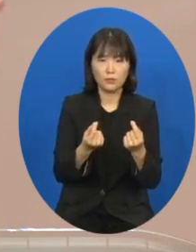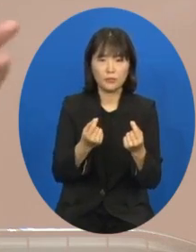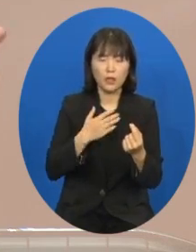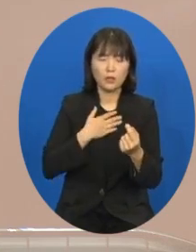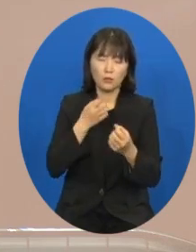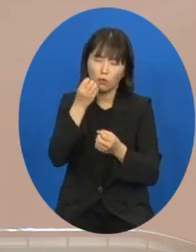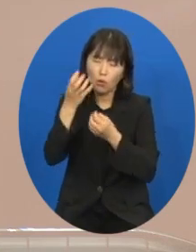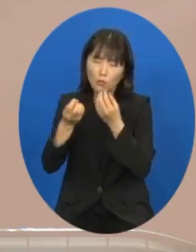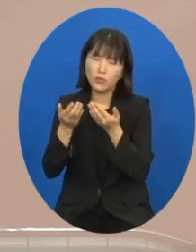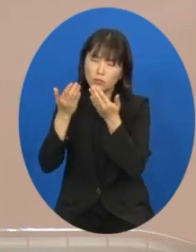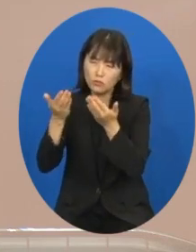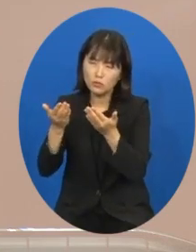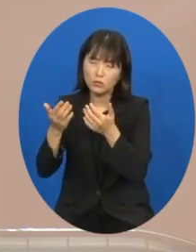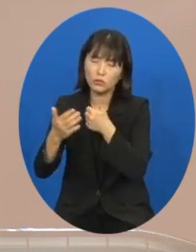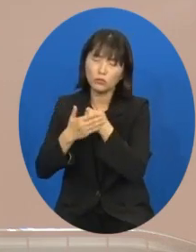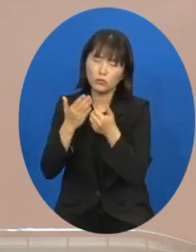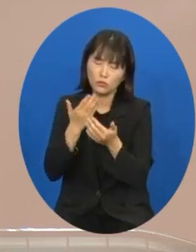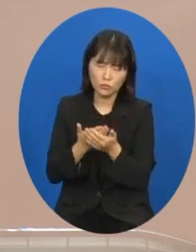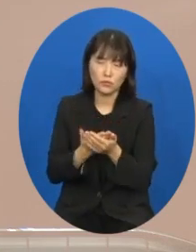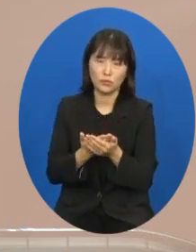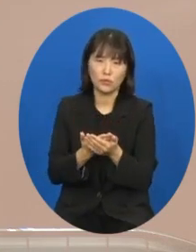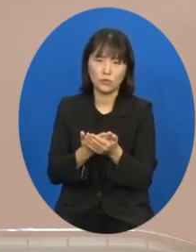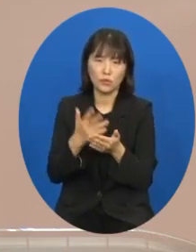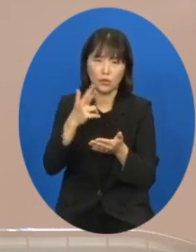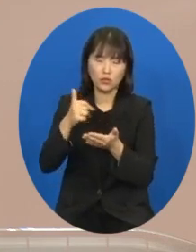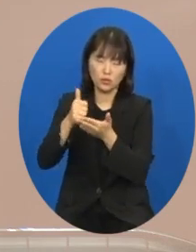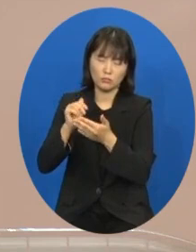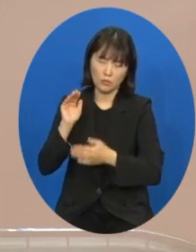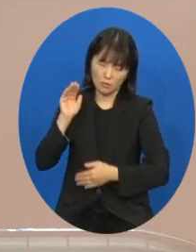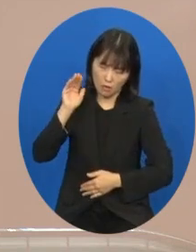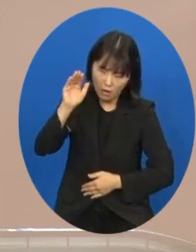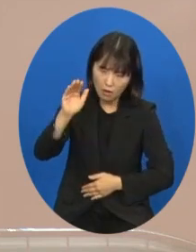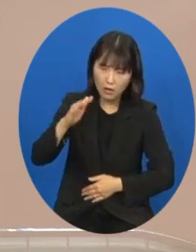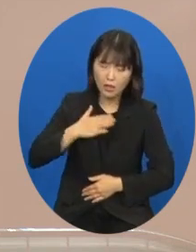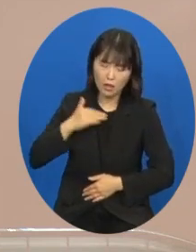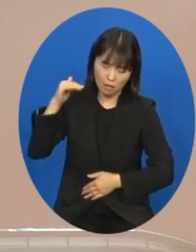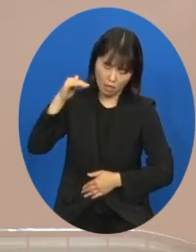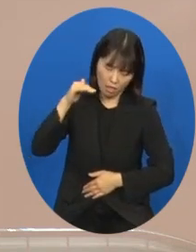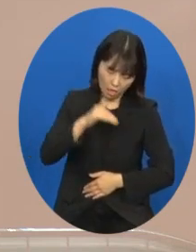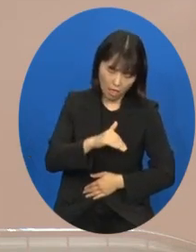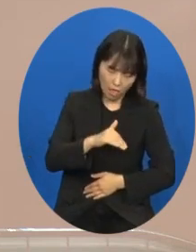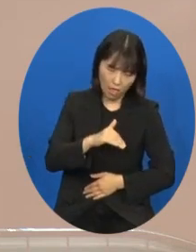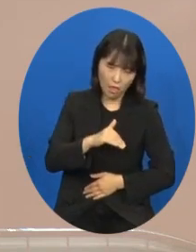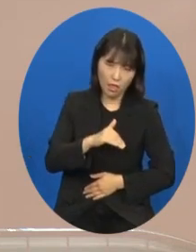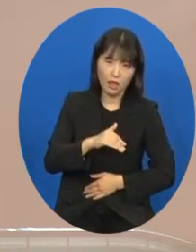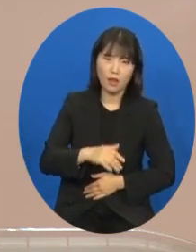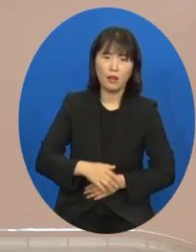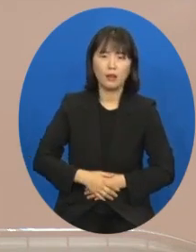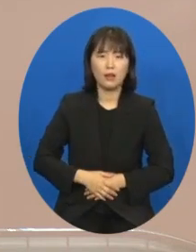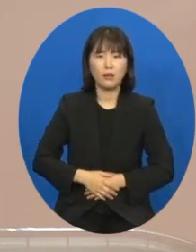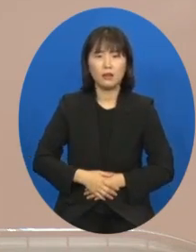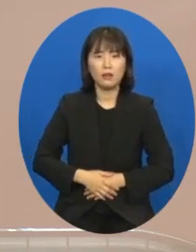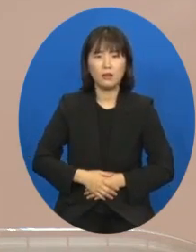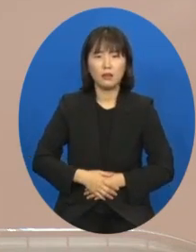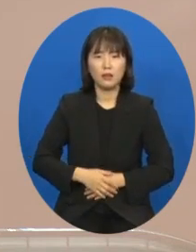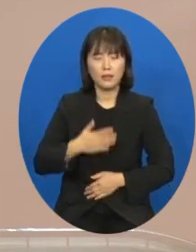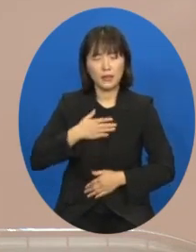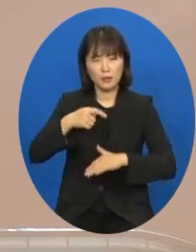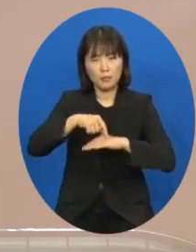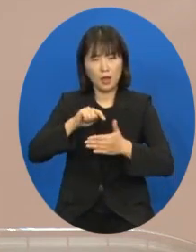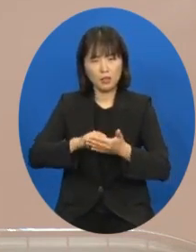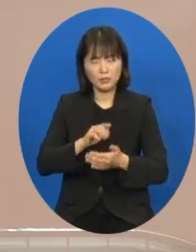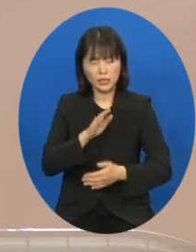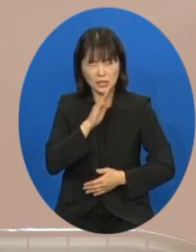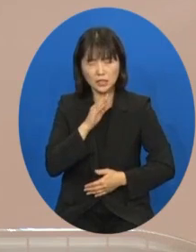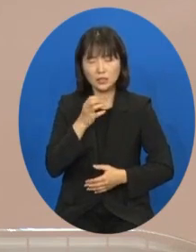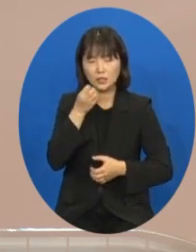그렇게 고백할 수 있게 해주세요. 주님은 흥하시고 나는 쇠하여야 하리라. 이게 내 마음의